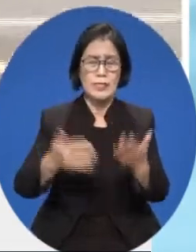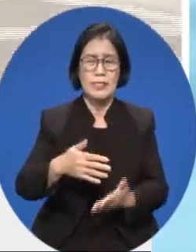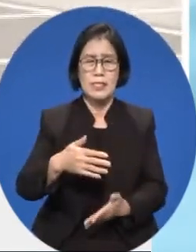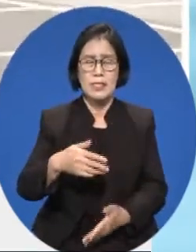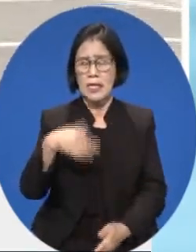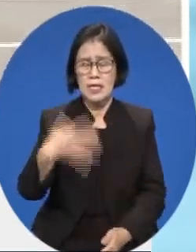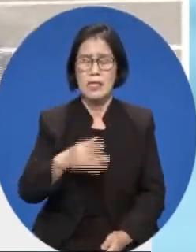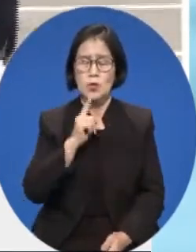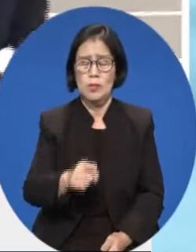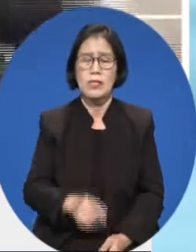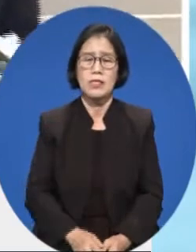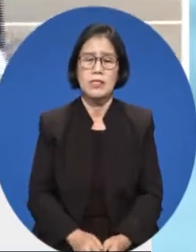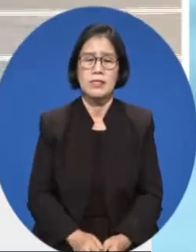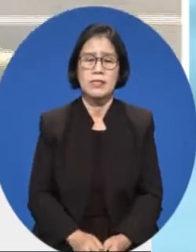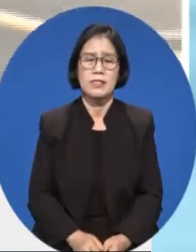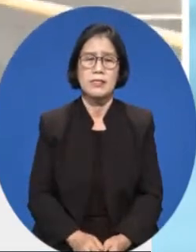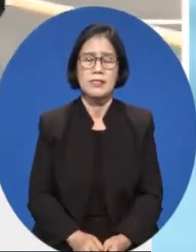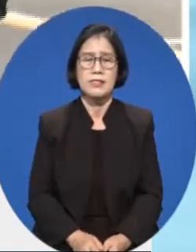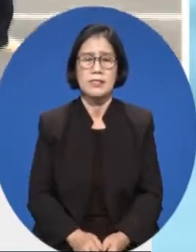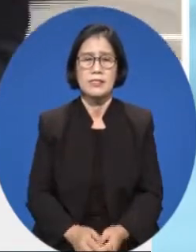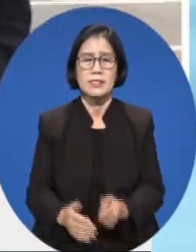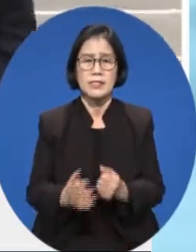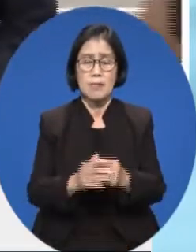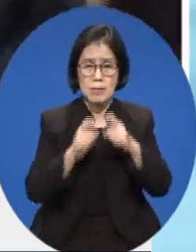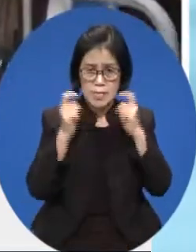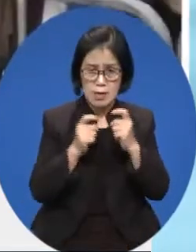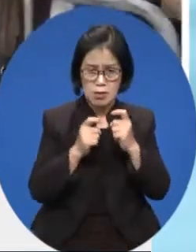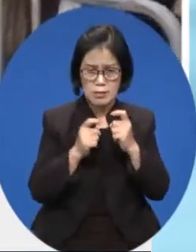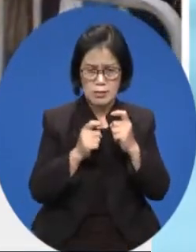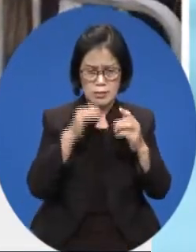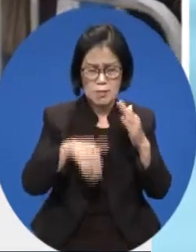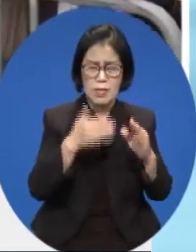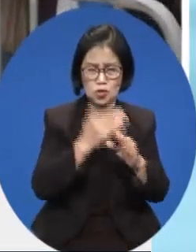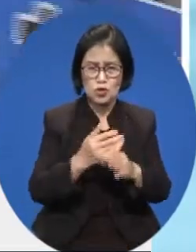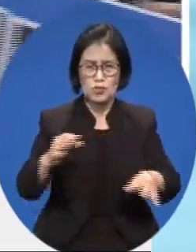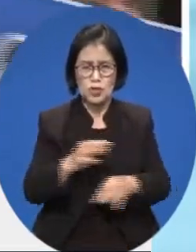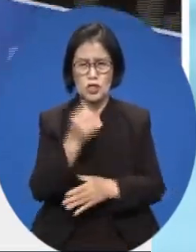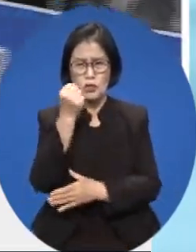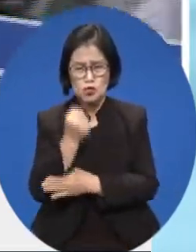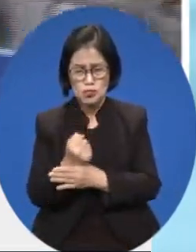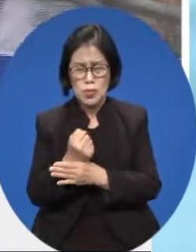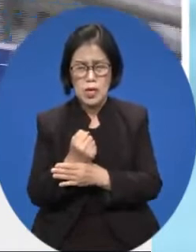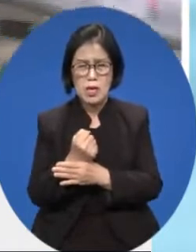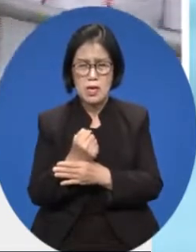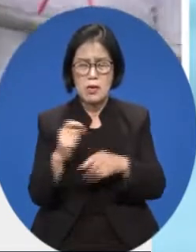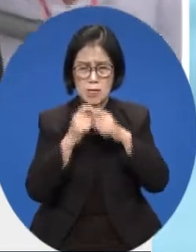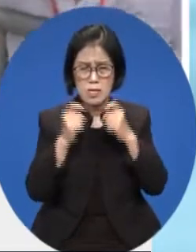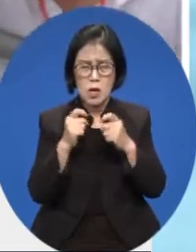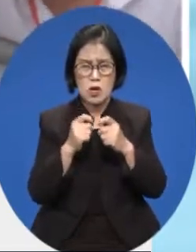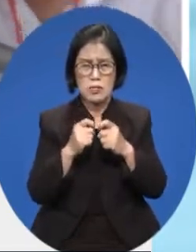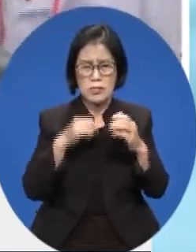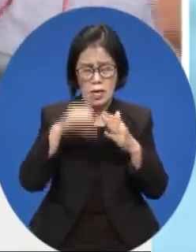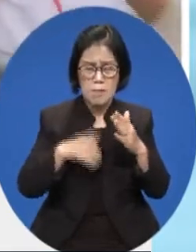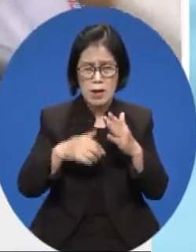왔거든요 그 오히려 민영 개발로 가동 것 비리와 부패가 있는 민영 개발을 하려고 했던 것을 0